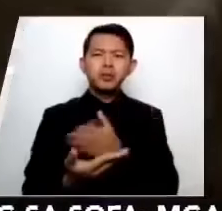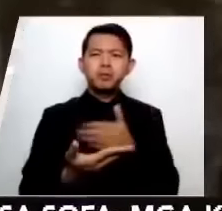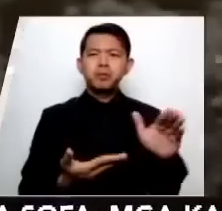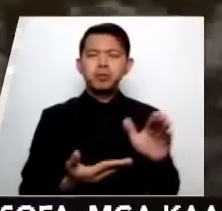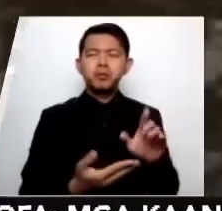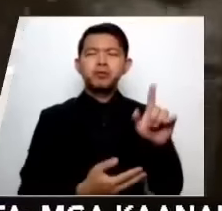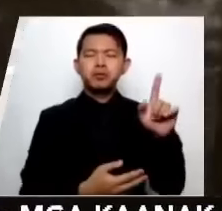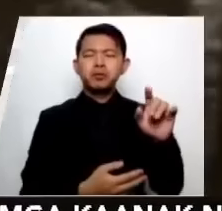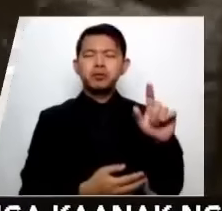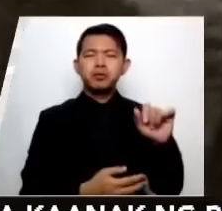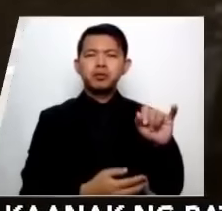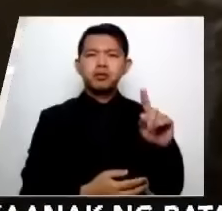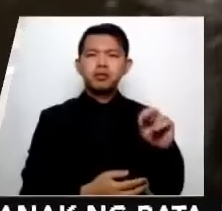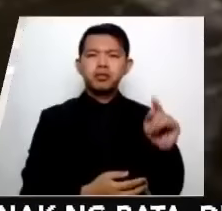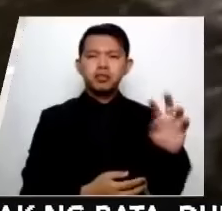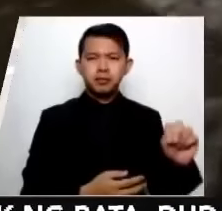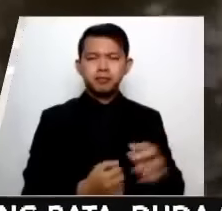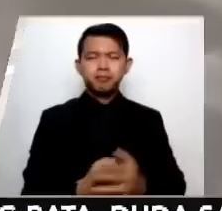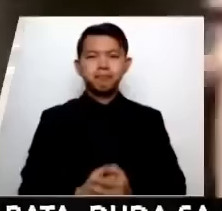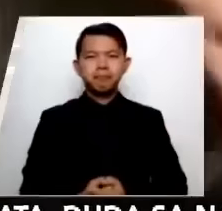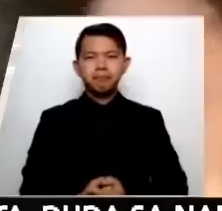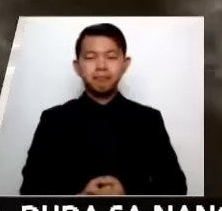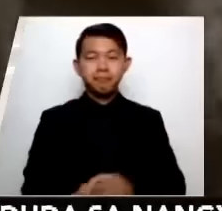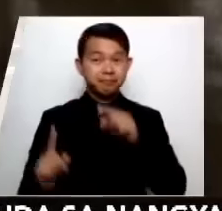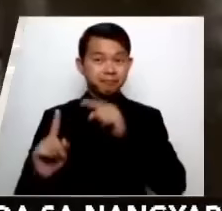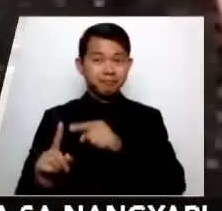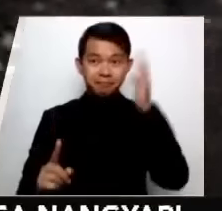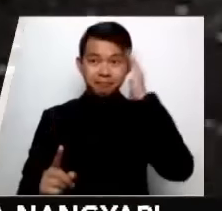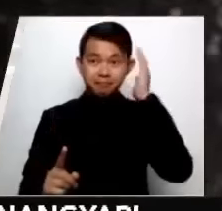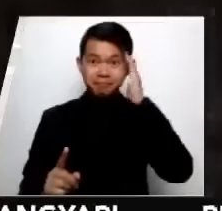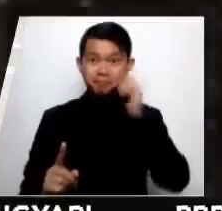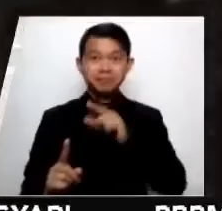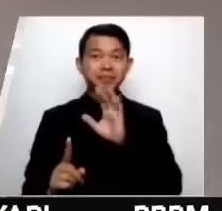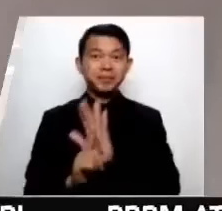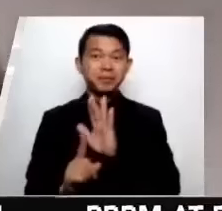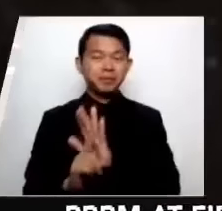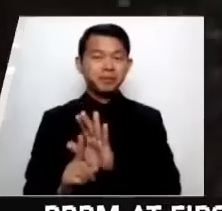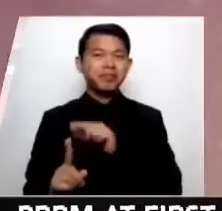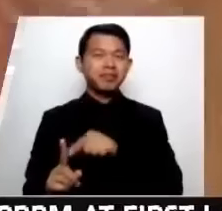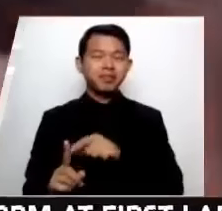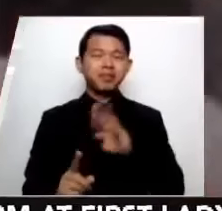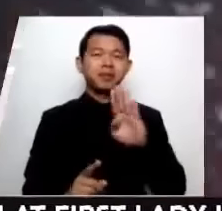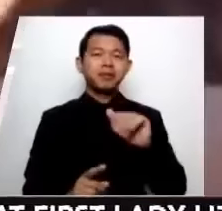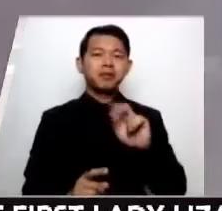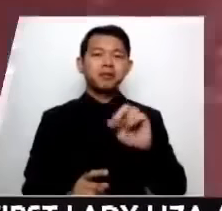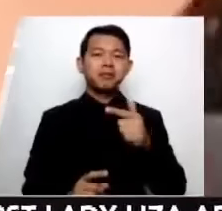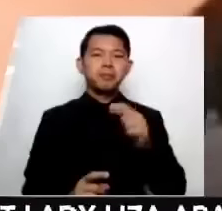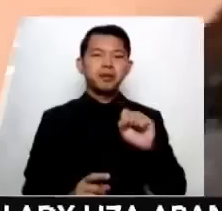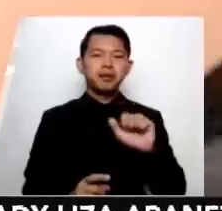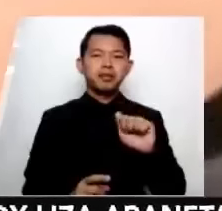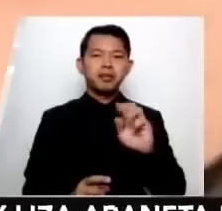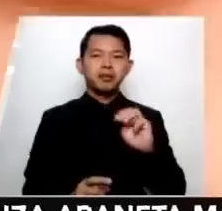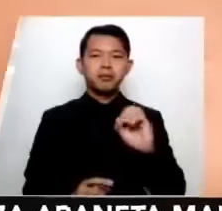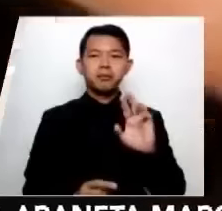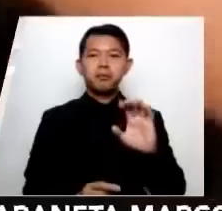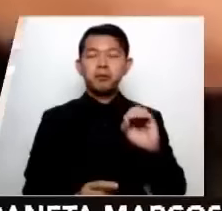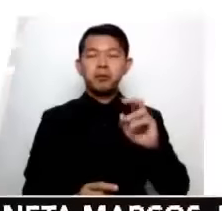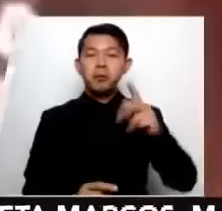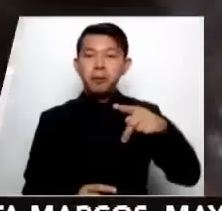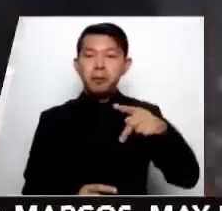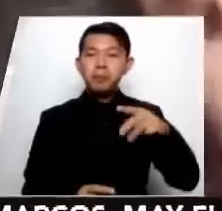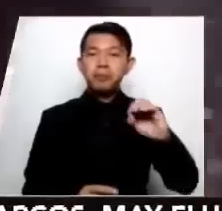Narinig mo na ba siya? Ang binansaga ng netizens na Queen of Bangsamoro Pop o B-Pop na si Shaira Abdullah